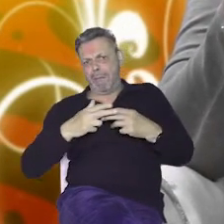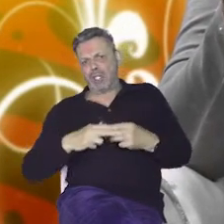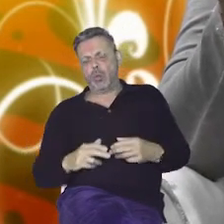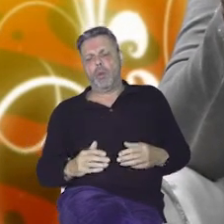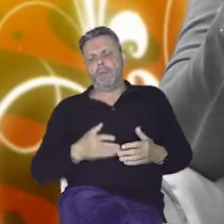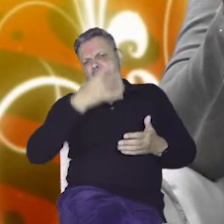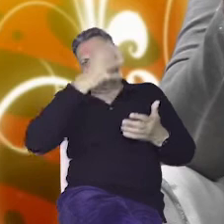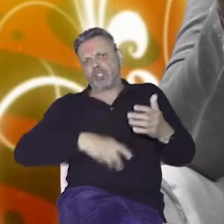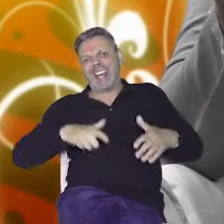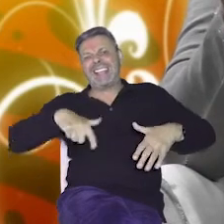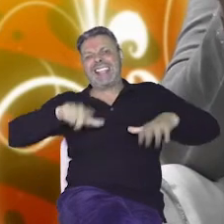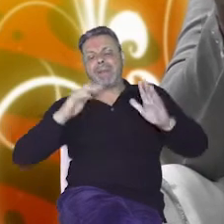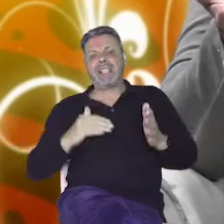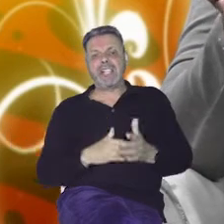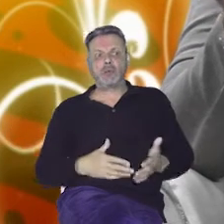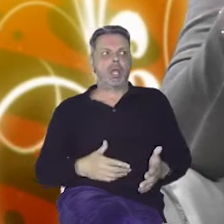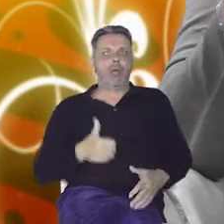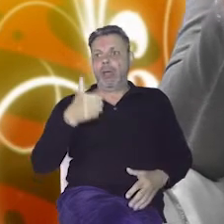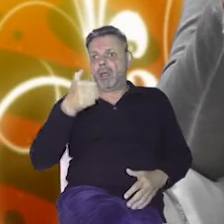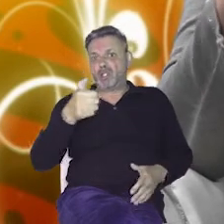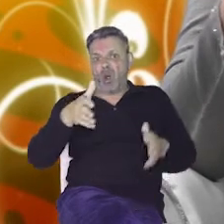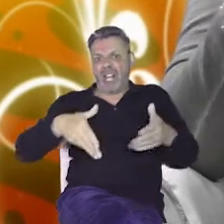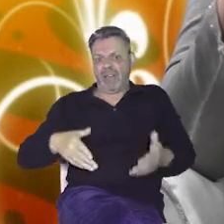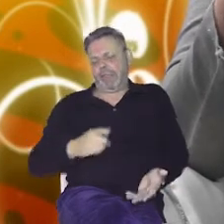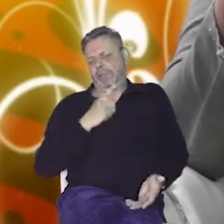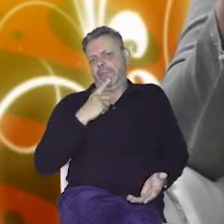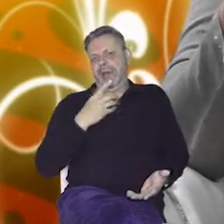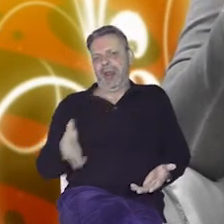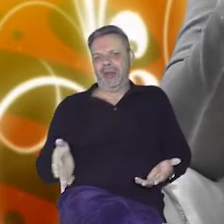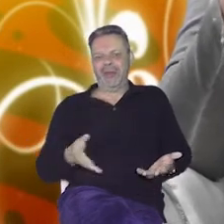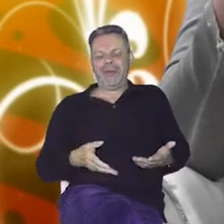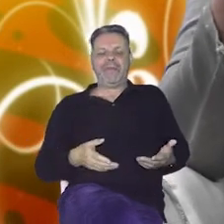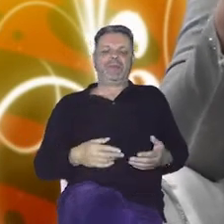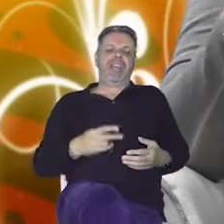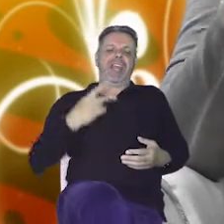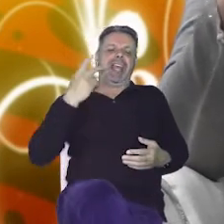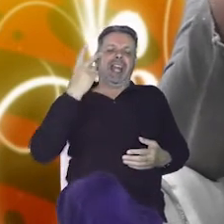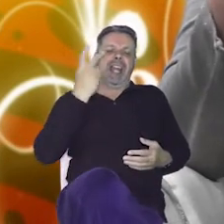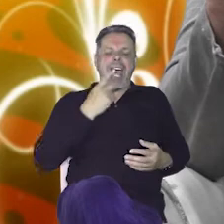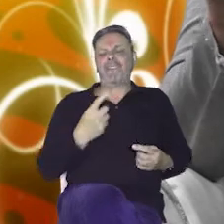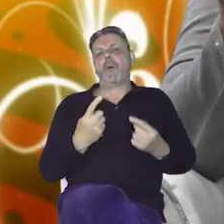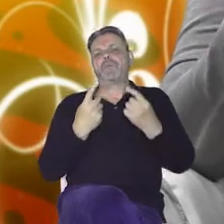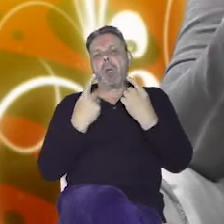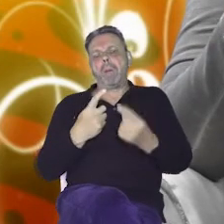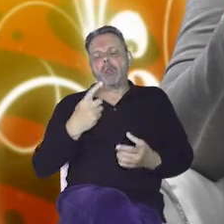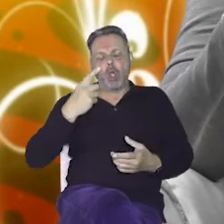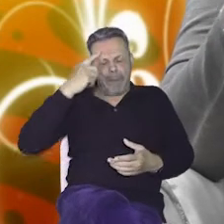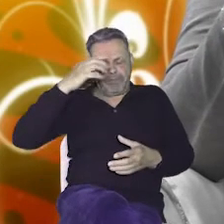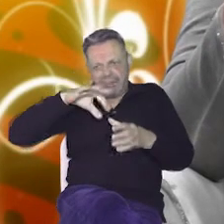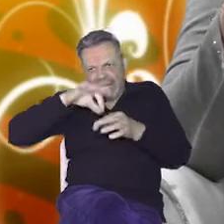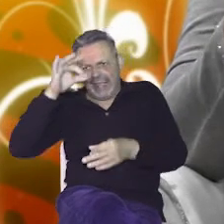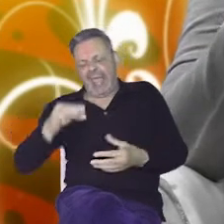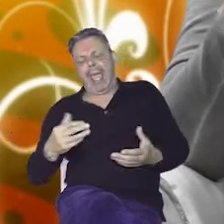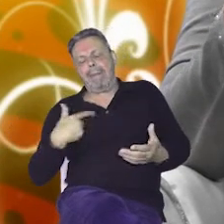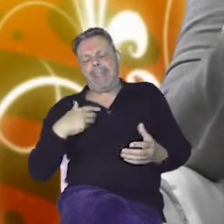procjene oko 17.000, to je stvarno jako malo. Naravno da se postoje ideje, mi